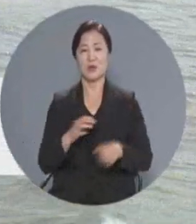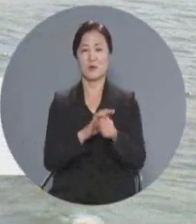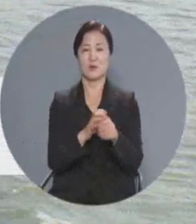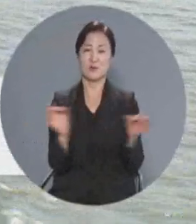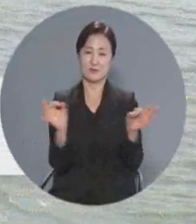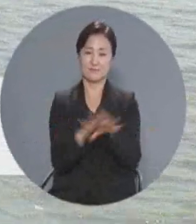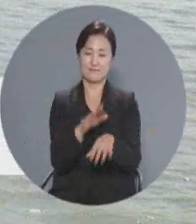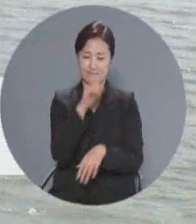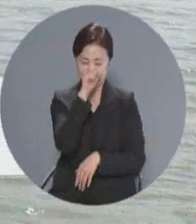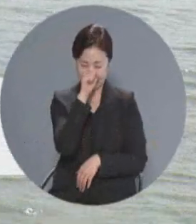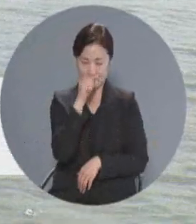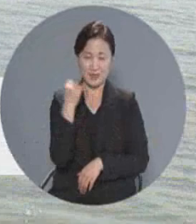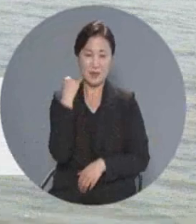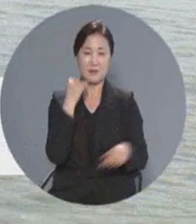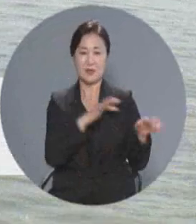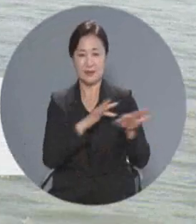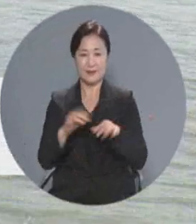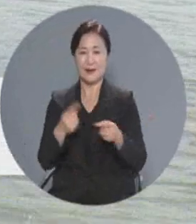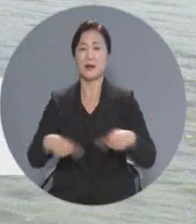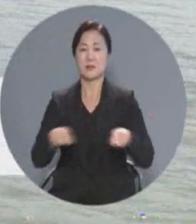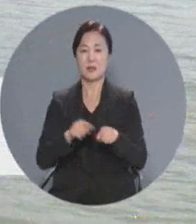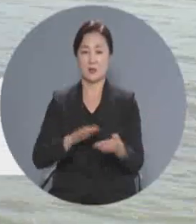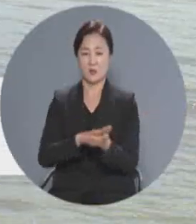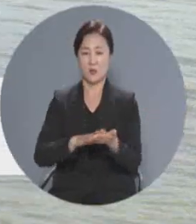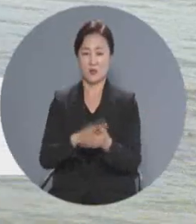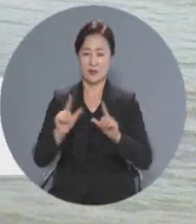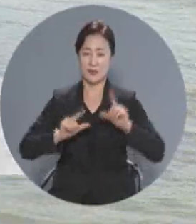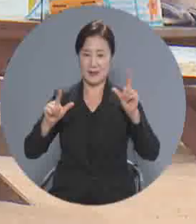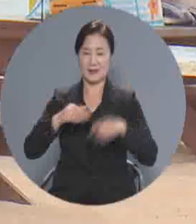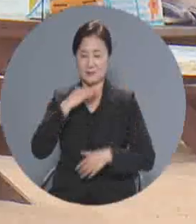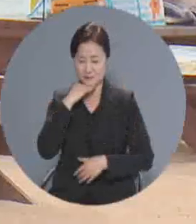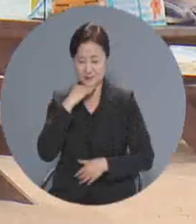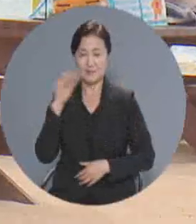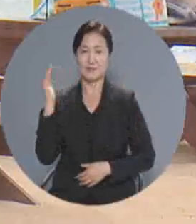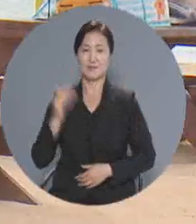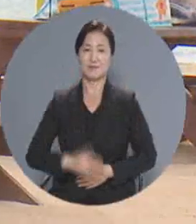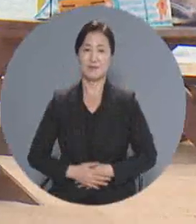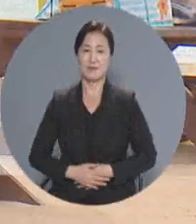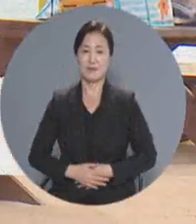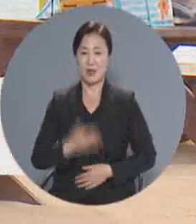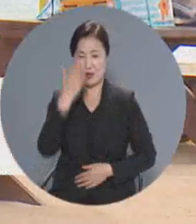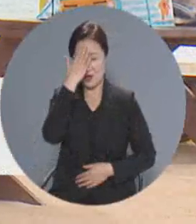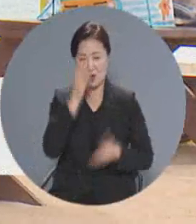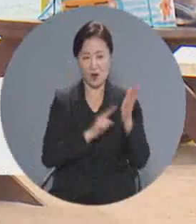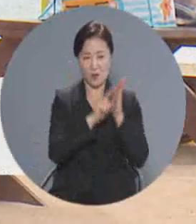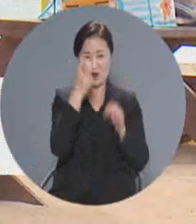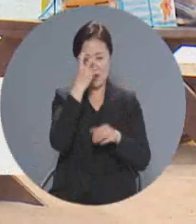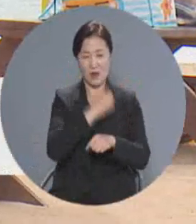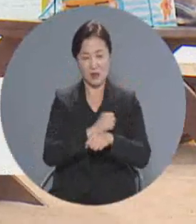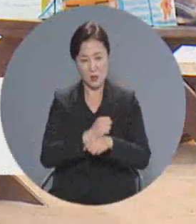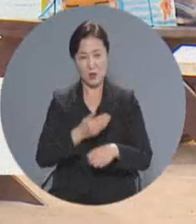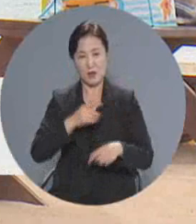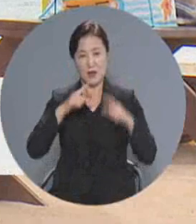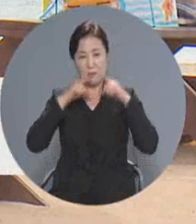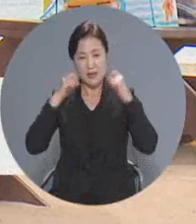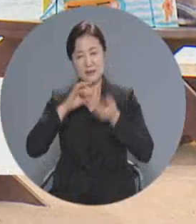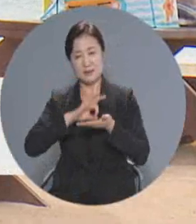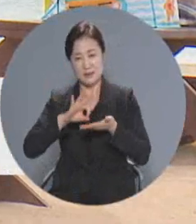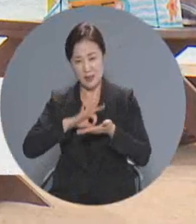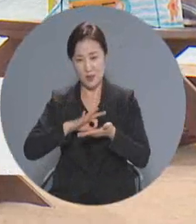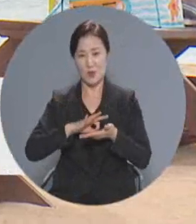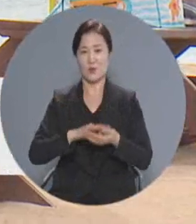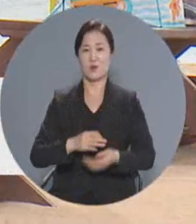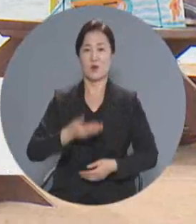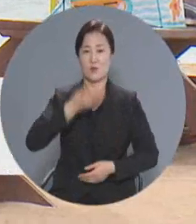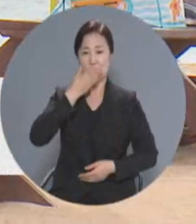없어져서 해수욕장에서 다 같이 놀 수 있는 날이 빨리 왔으면 좋겠습니다. 발열 체크도 해야 되고 마스크도 꼭 착용해야 되고